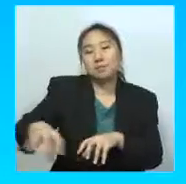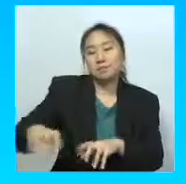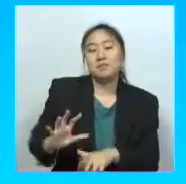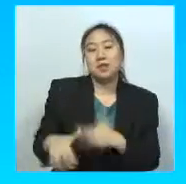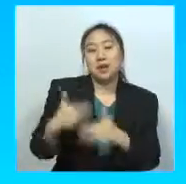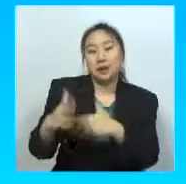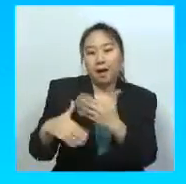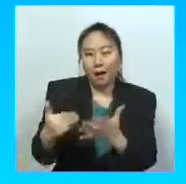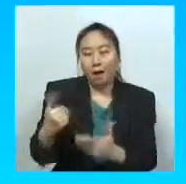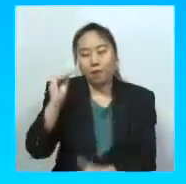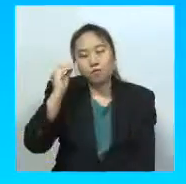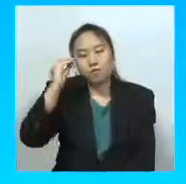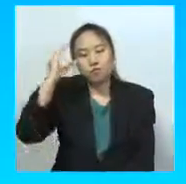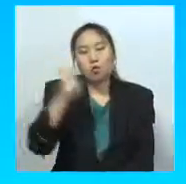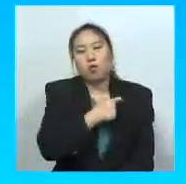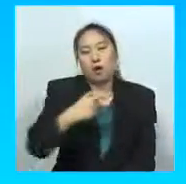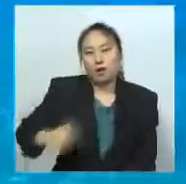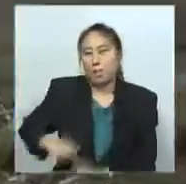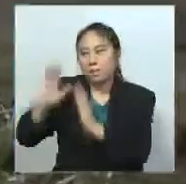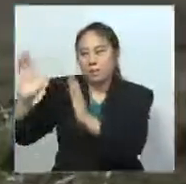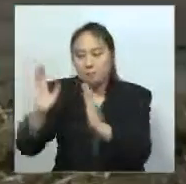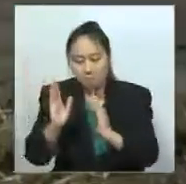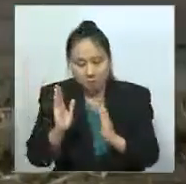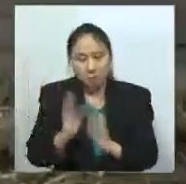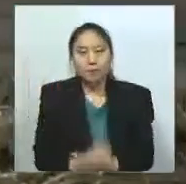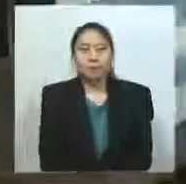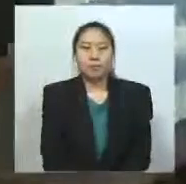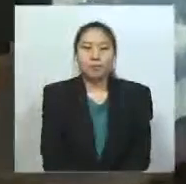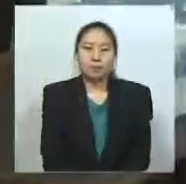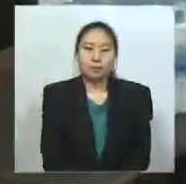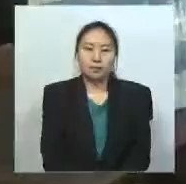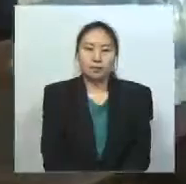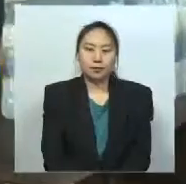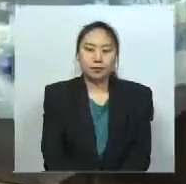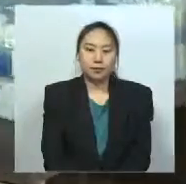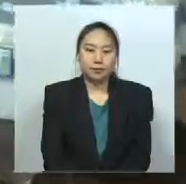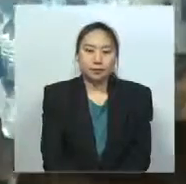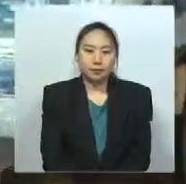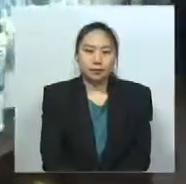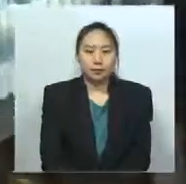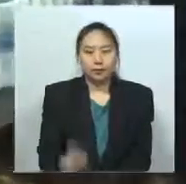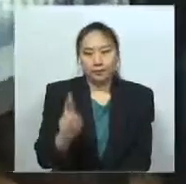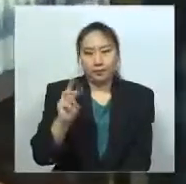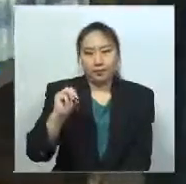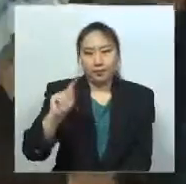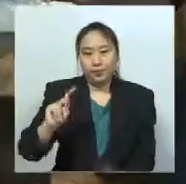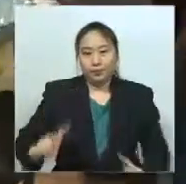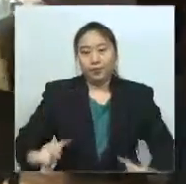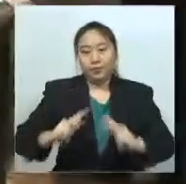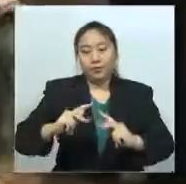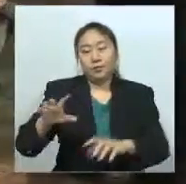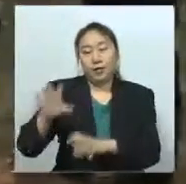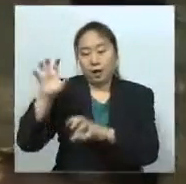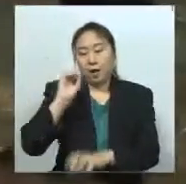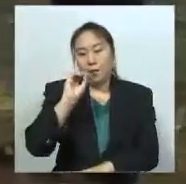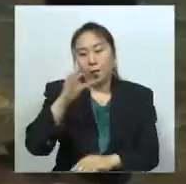างยั่งยืนโดยศาสตร์พระราชาตามแนวทางประชารัฐนะคะรัฐมนตรีว่าการกระทรวงมหาดไทยบอกว่าโคร